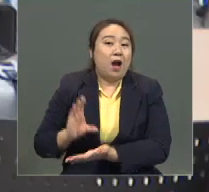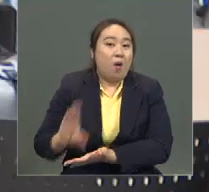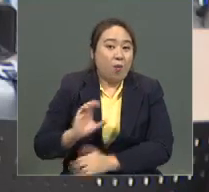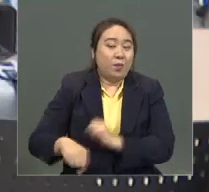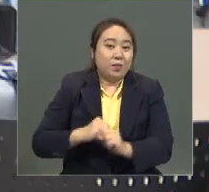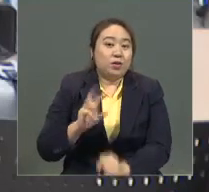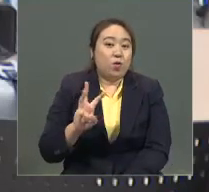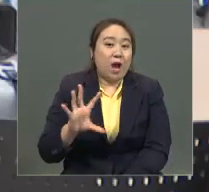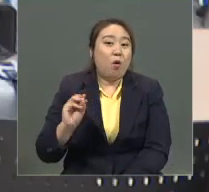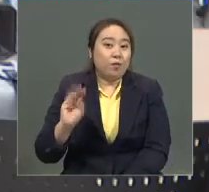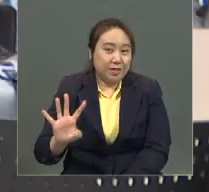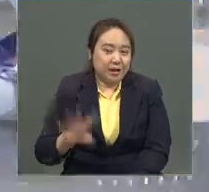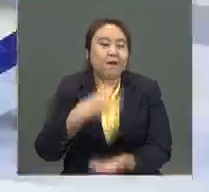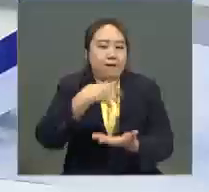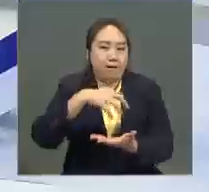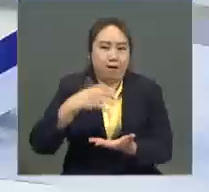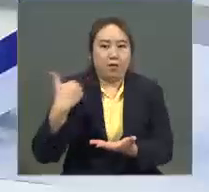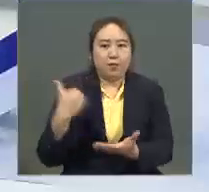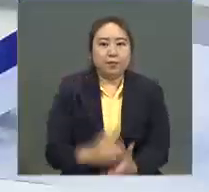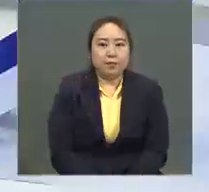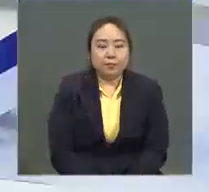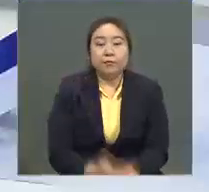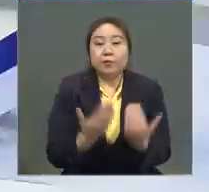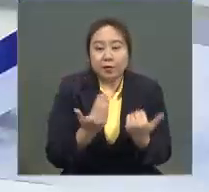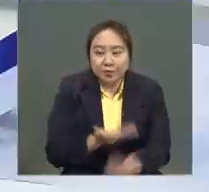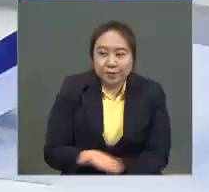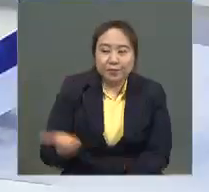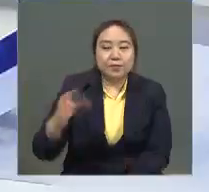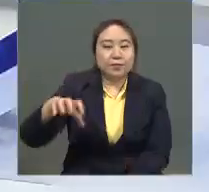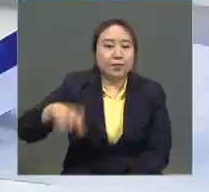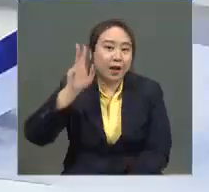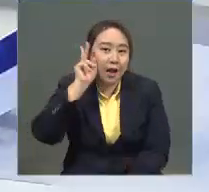2564ให้กับส.ส.ทุกคนได้รับฟังครับช่วงนี้กลับไปทางสถานีก่อนครับ